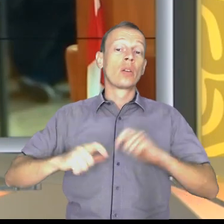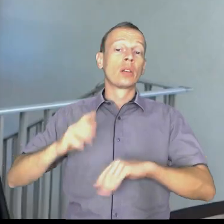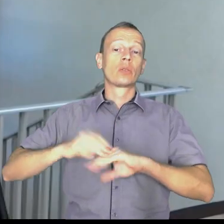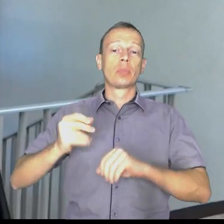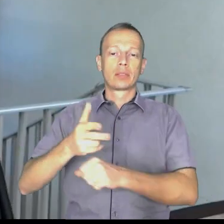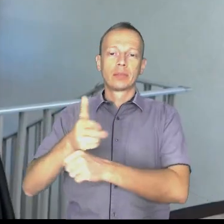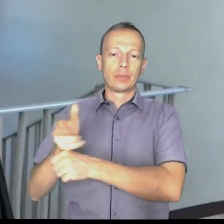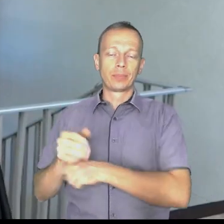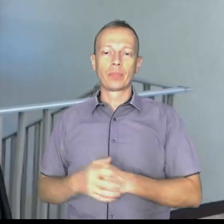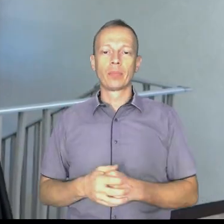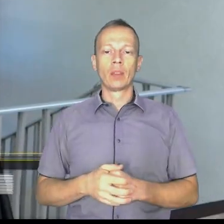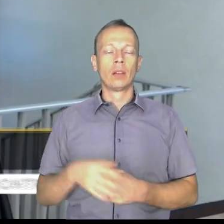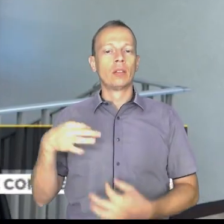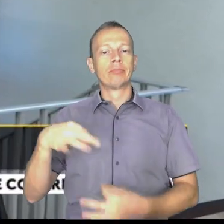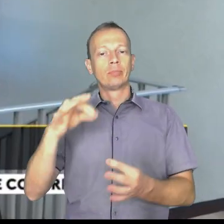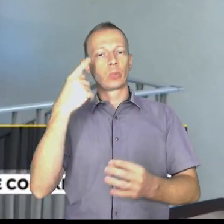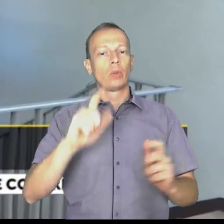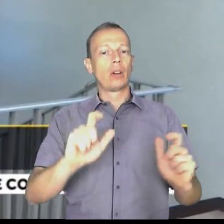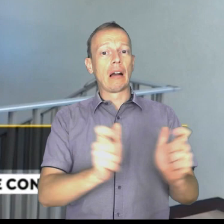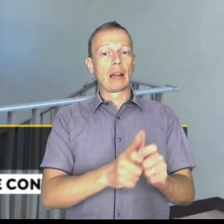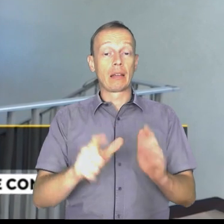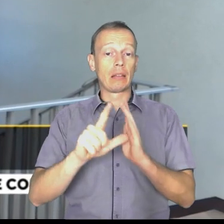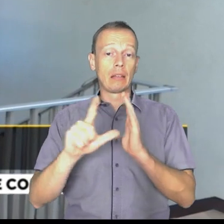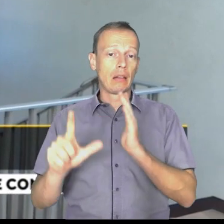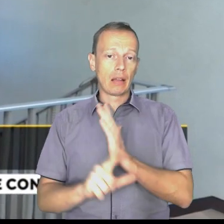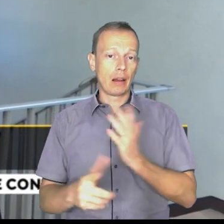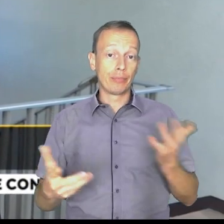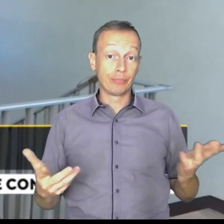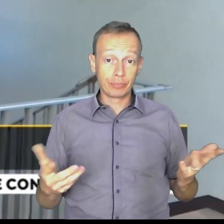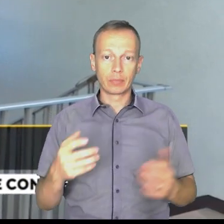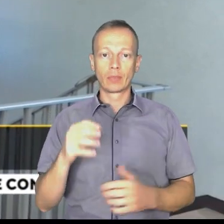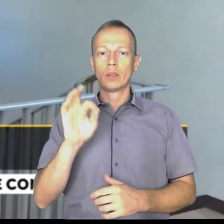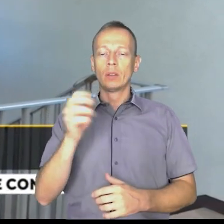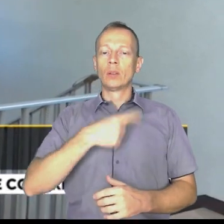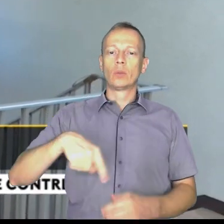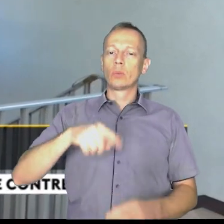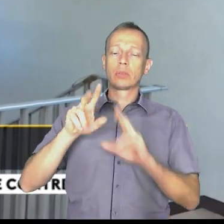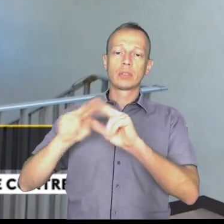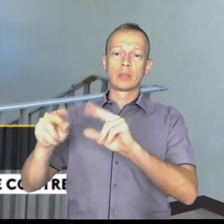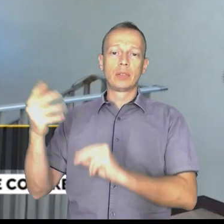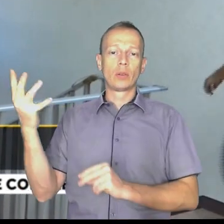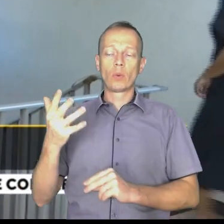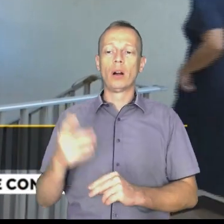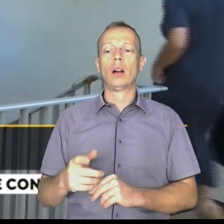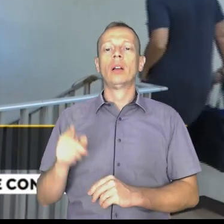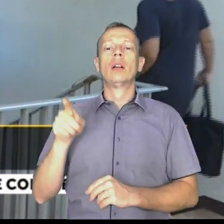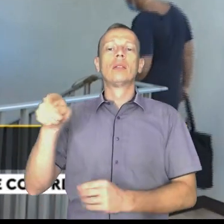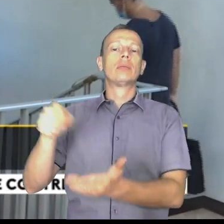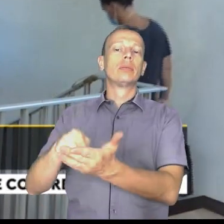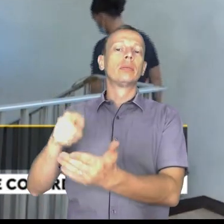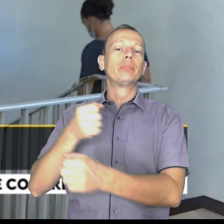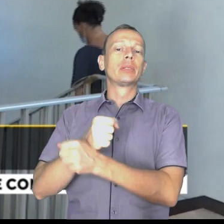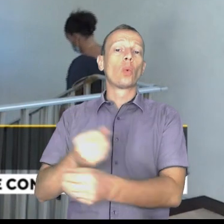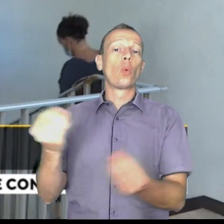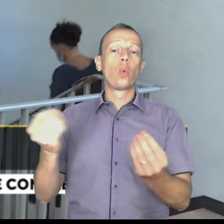mandat d'arrêt qui avait été délivré contre M. Yannick May était illégal. Il était illégal parce que nous soutenions qu'étant incarcéré aux États-Unis,